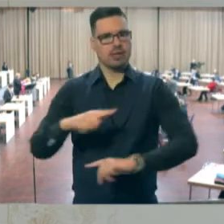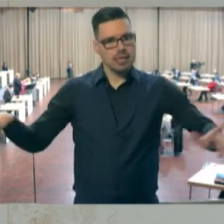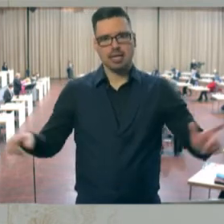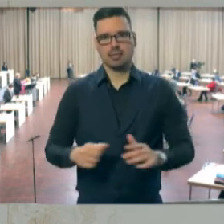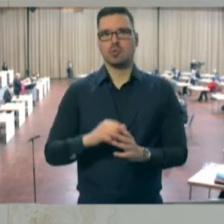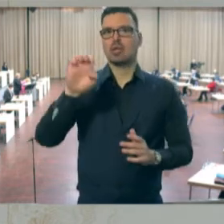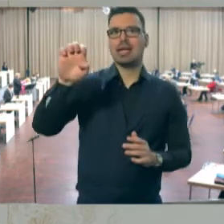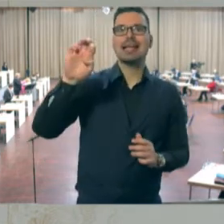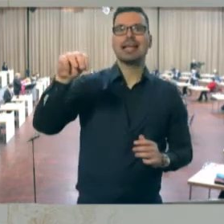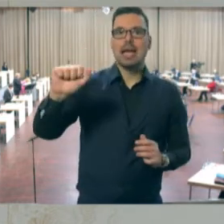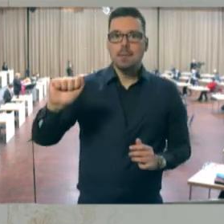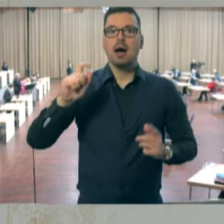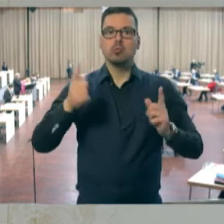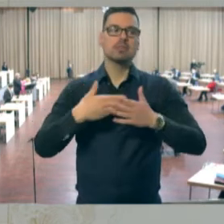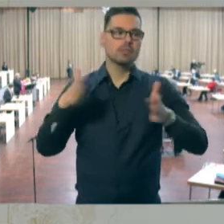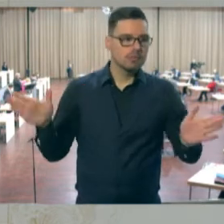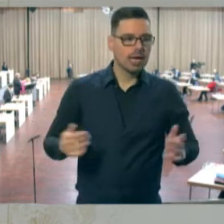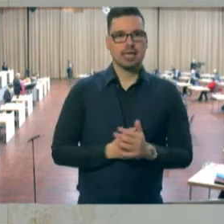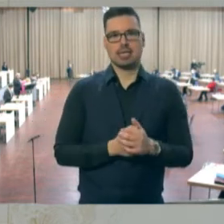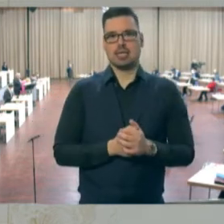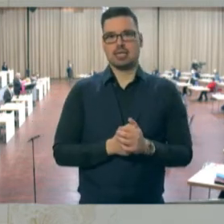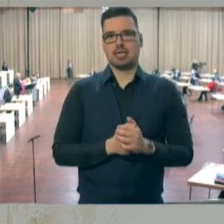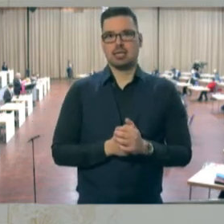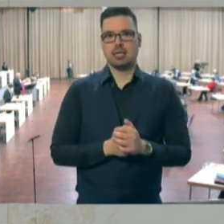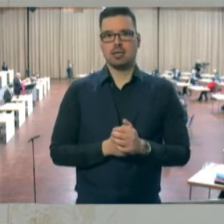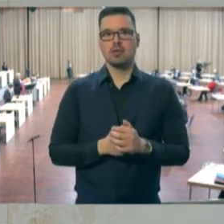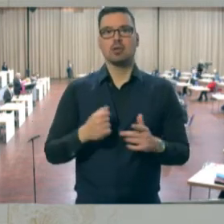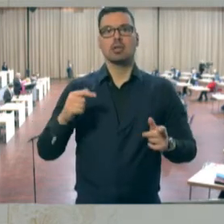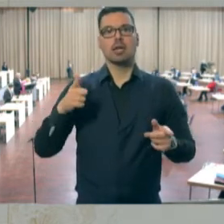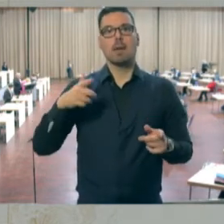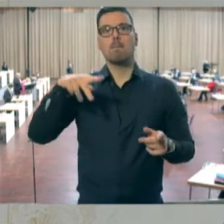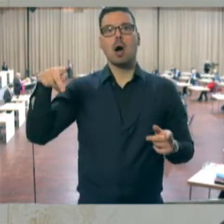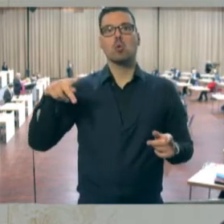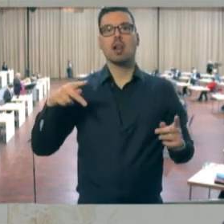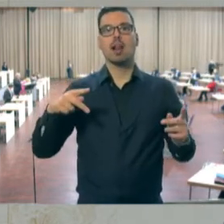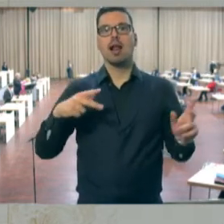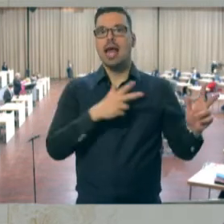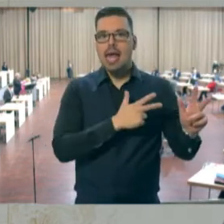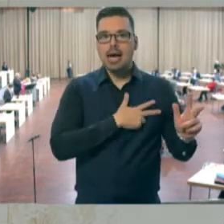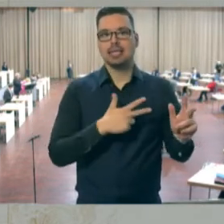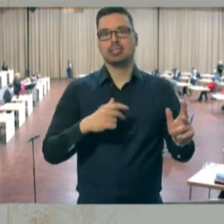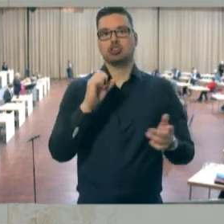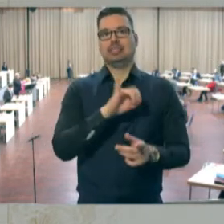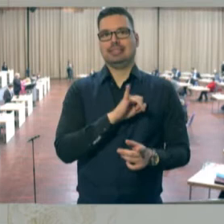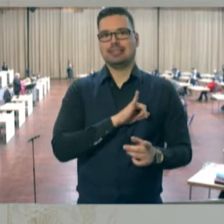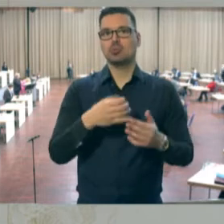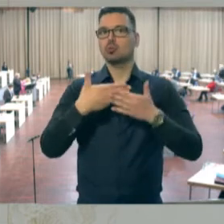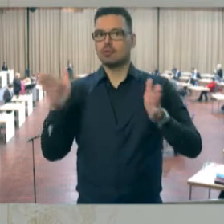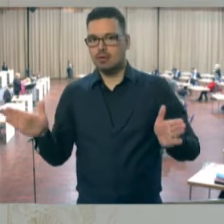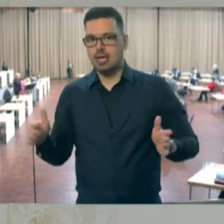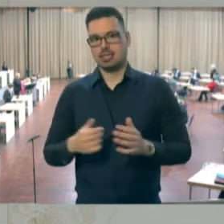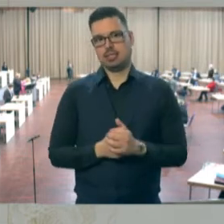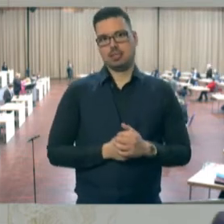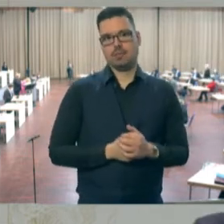von der EMA freigegeben ist für Kinder. Keinen Impfstoff, der nicht vom Paul-Ehrlich-Institut geprüft wurde, und schon gar kein Impfstoff, für den es